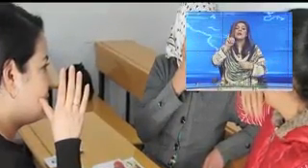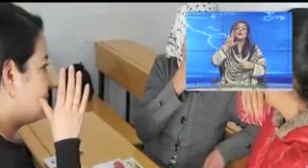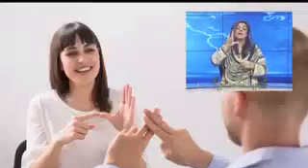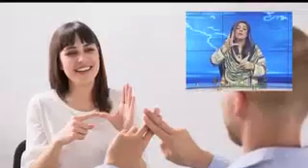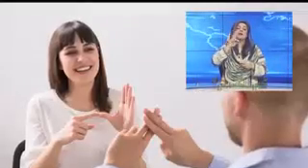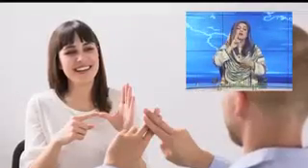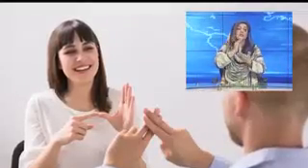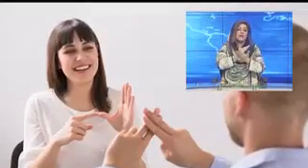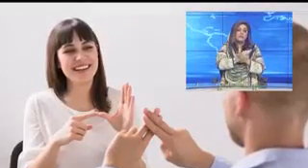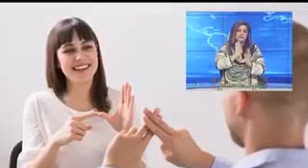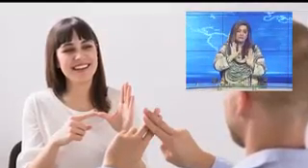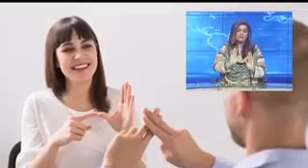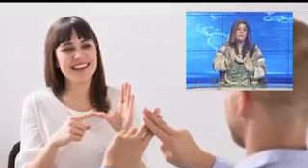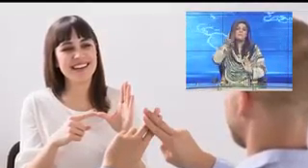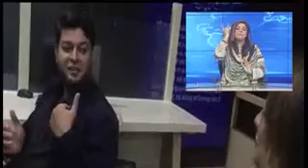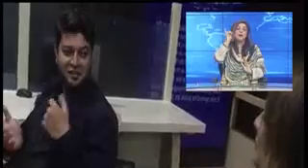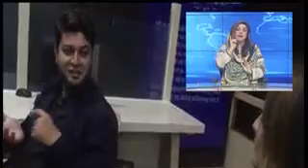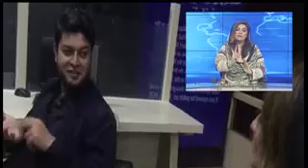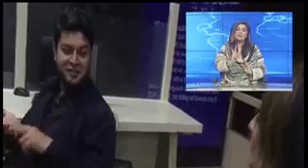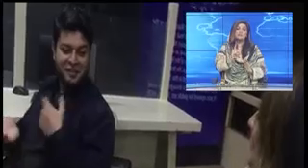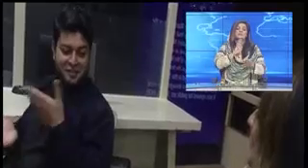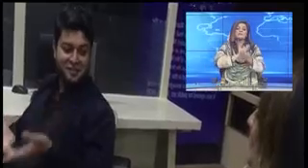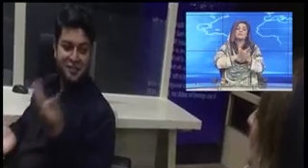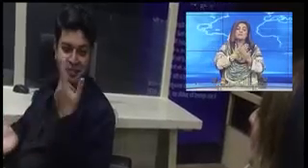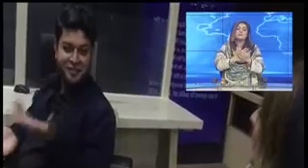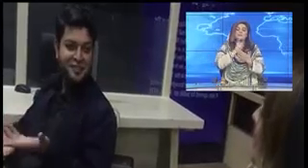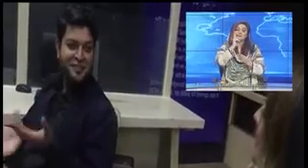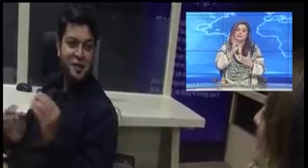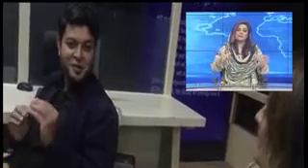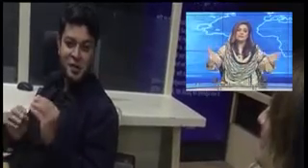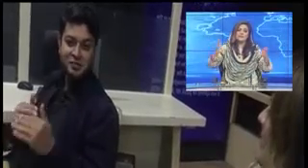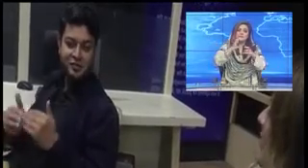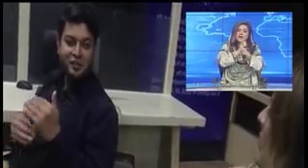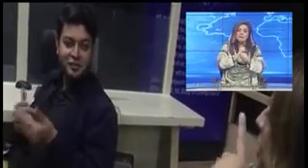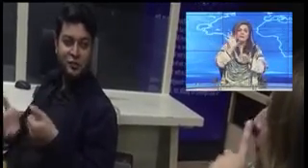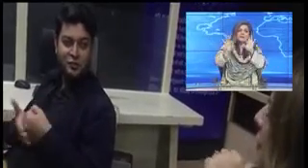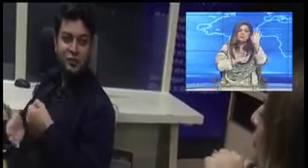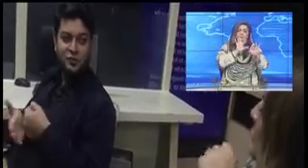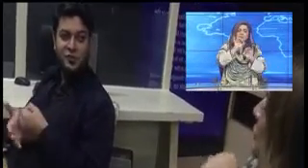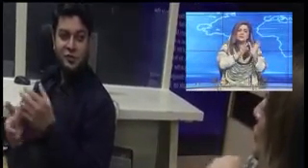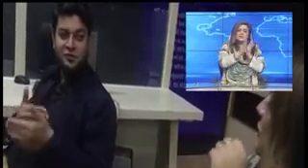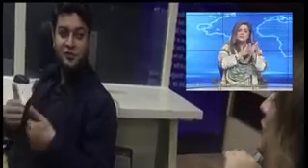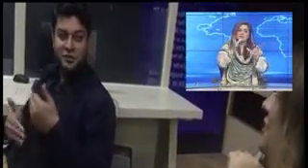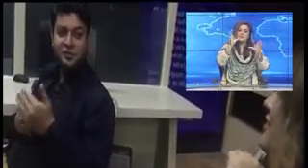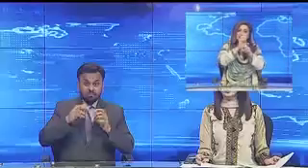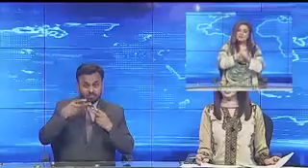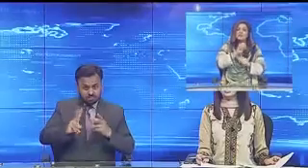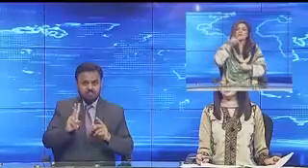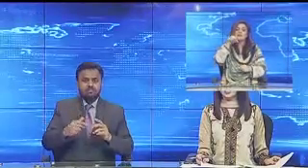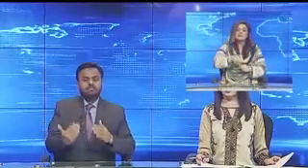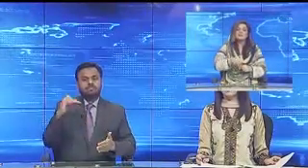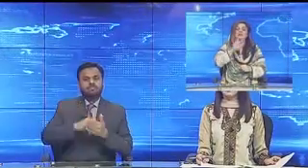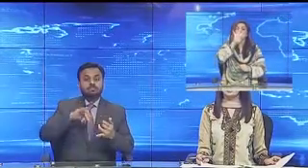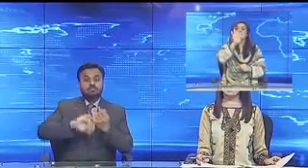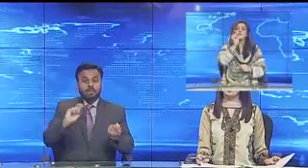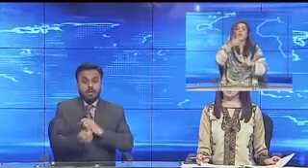और कुव्वत गोयाई से महरूम अफराद हैं, जबकि पाकिस्तान में कुल बाहम मजूर अफराद के 12% समात और गोयाई से महरूम हैं। पाकिस्तान